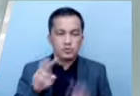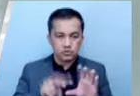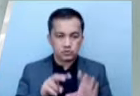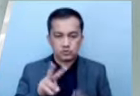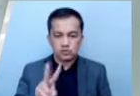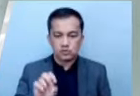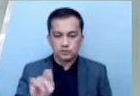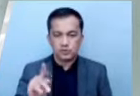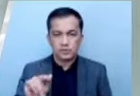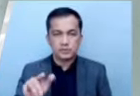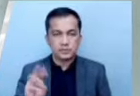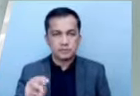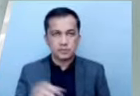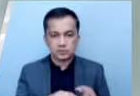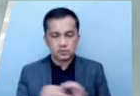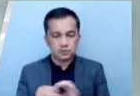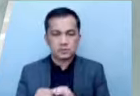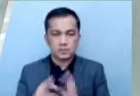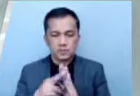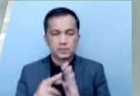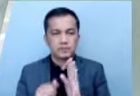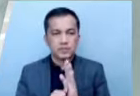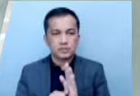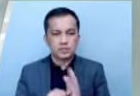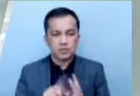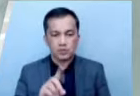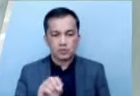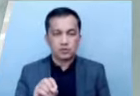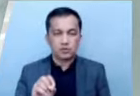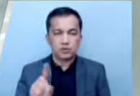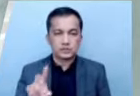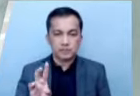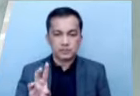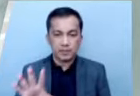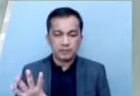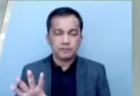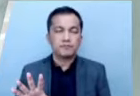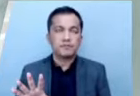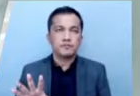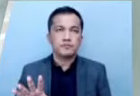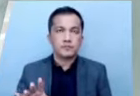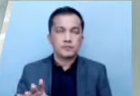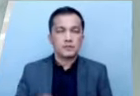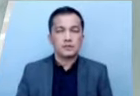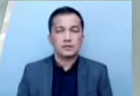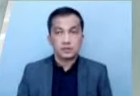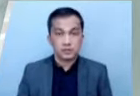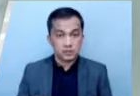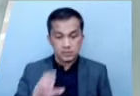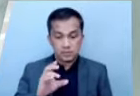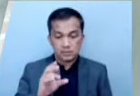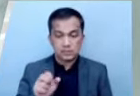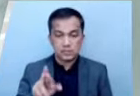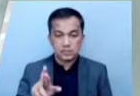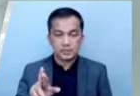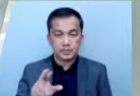to Republic Act 10175 dahil gumamit siya ng sa cyber dito at isa